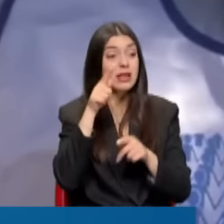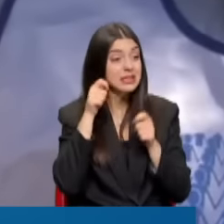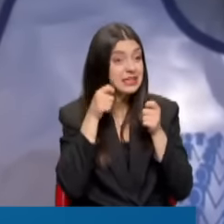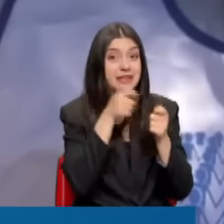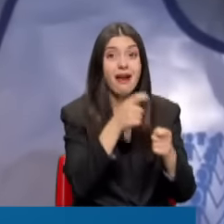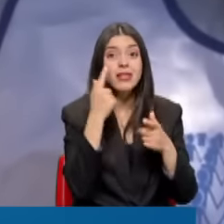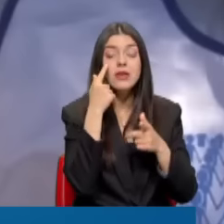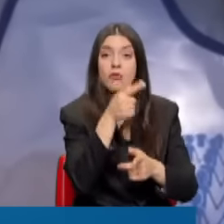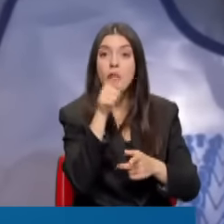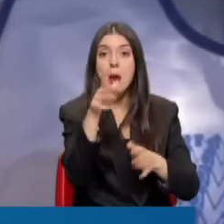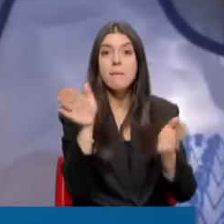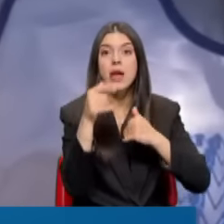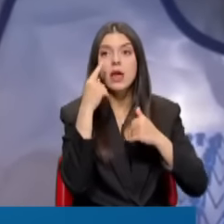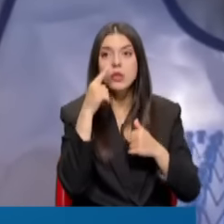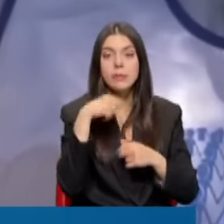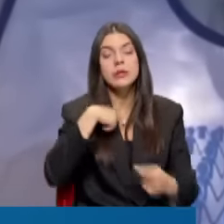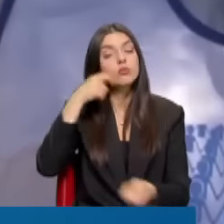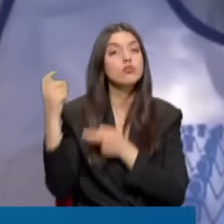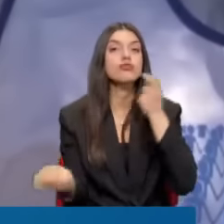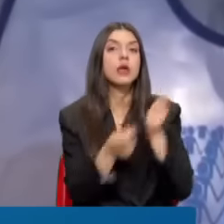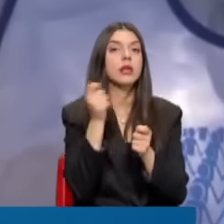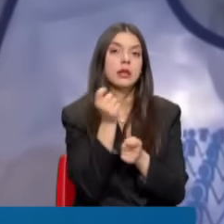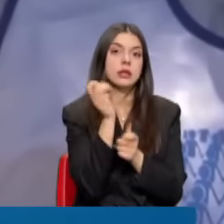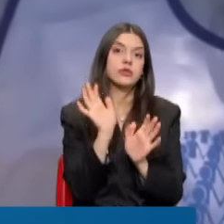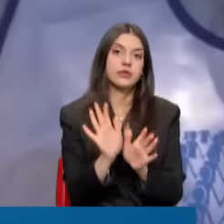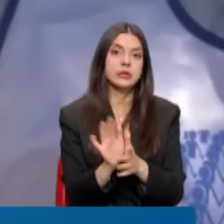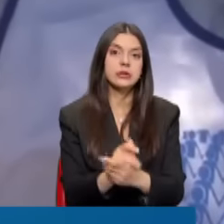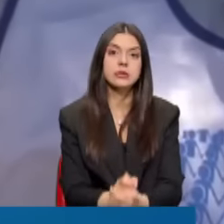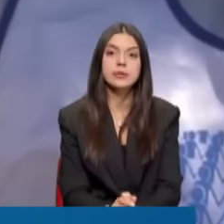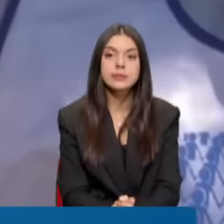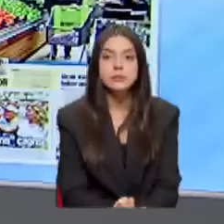mücadele hattı örüme sorumluluğuyla hareket